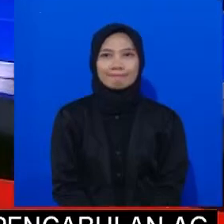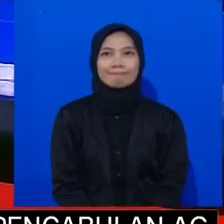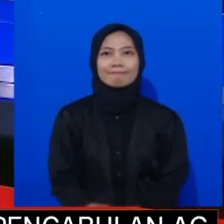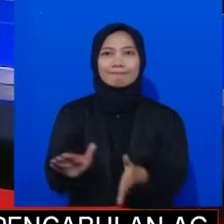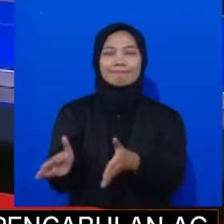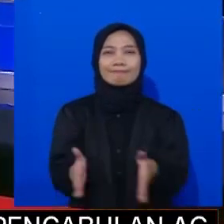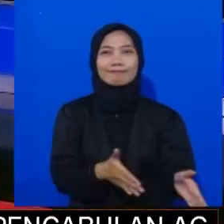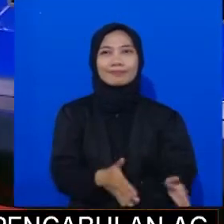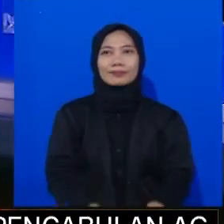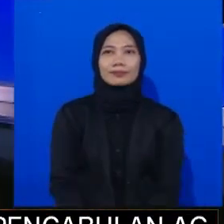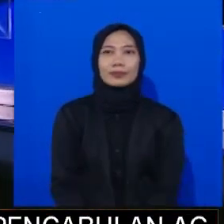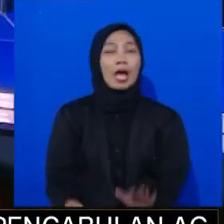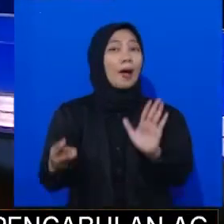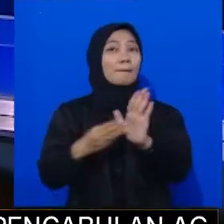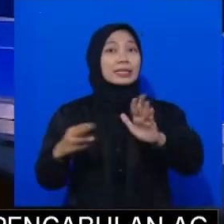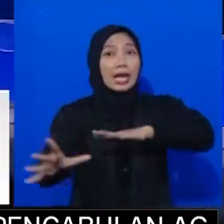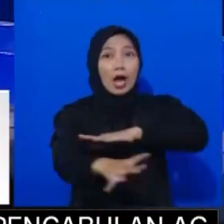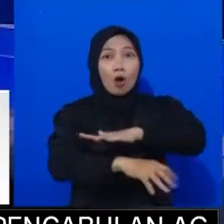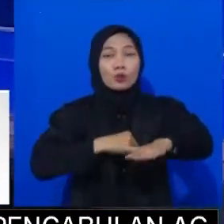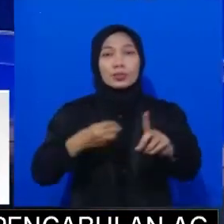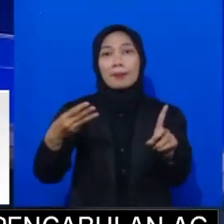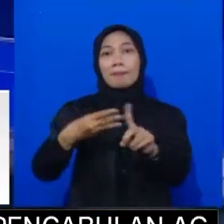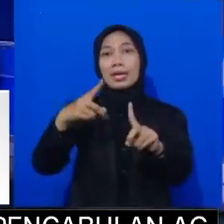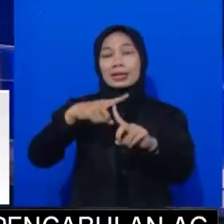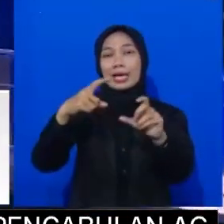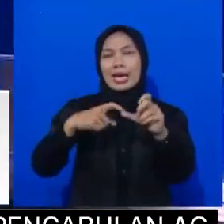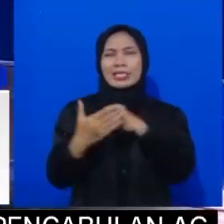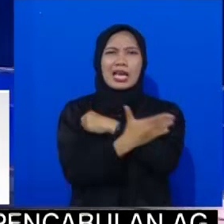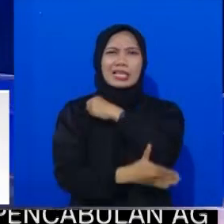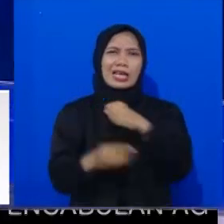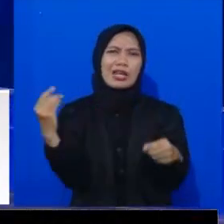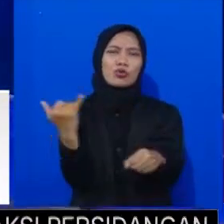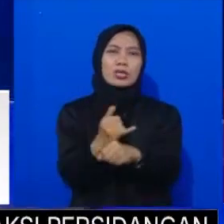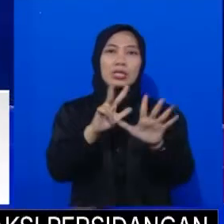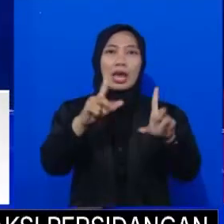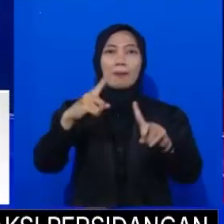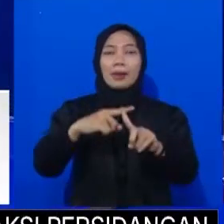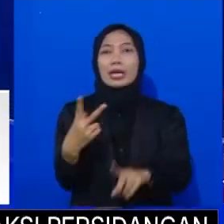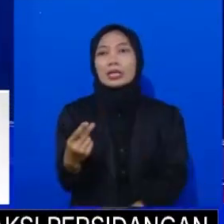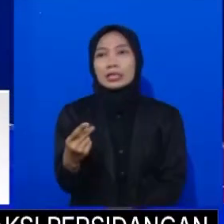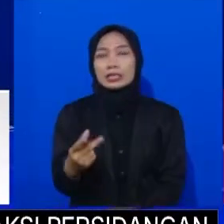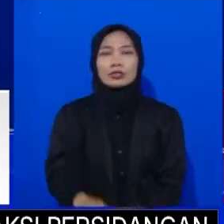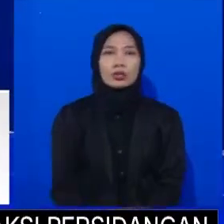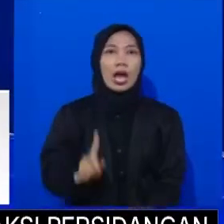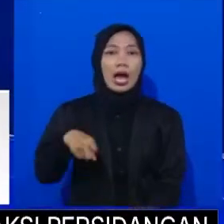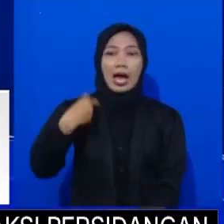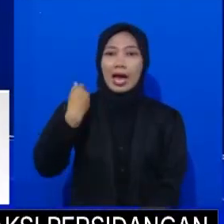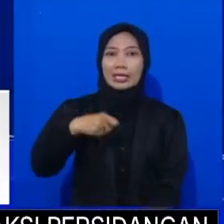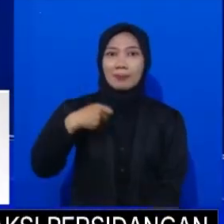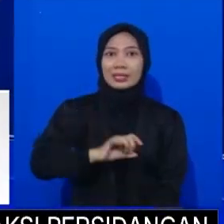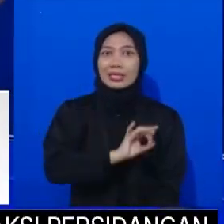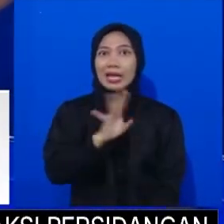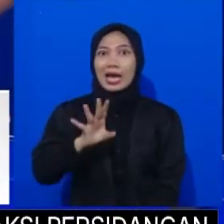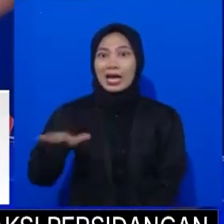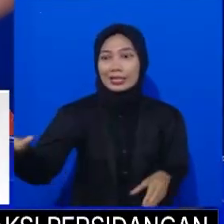Kita ke informasi lain, kasus korupsi BTS yang merugikan negara 8 triliun rupiah menyeret nama Menteri Presiden Jokowi lainnya. Menpora Dito